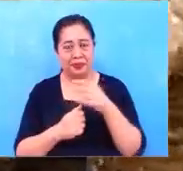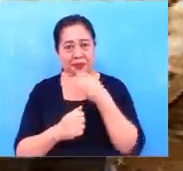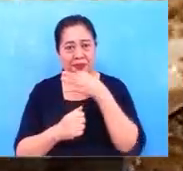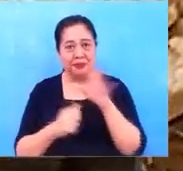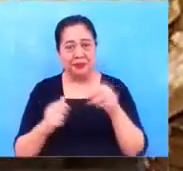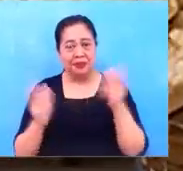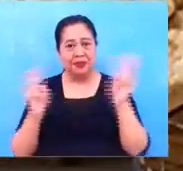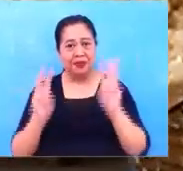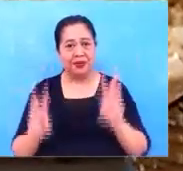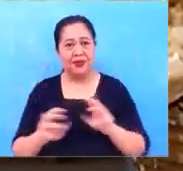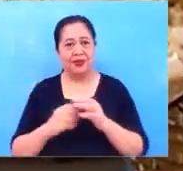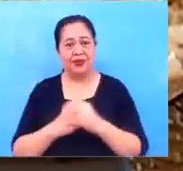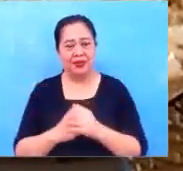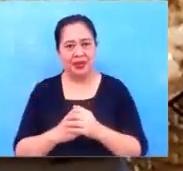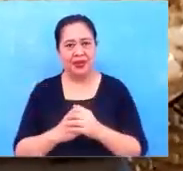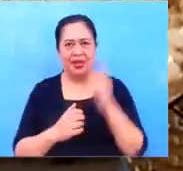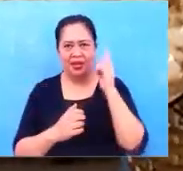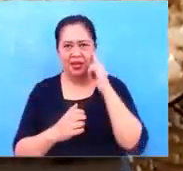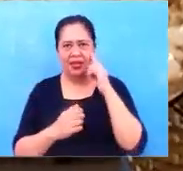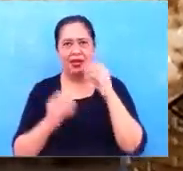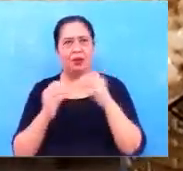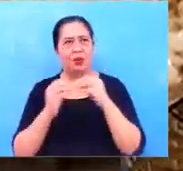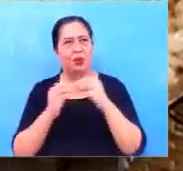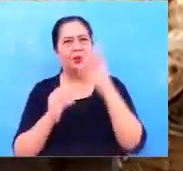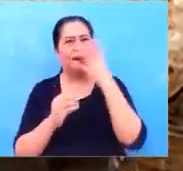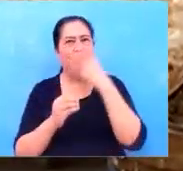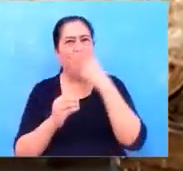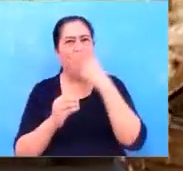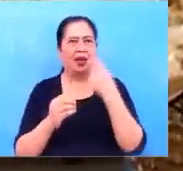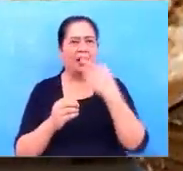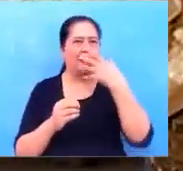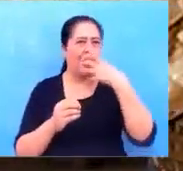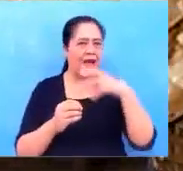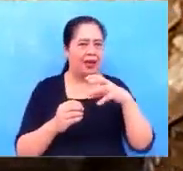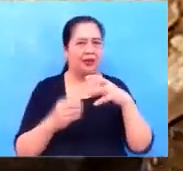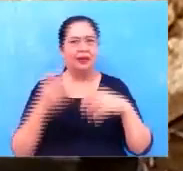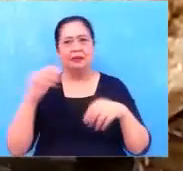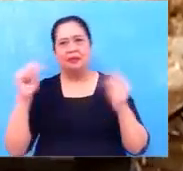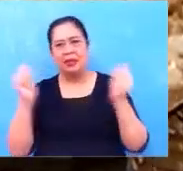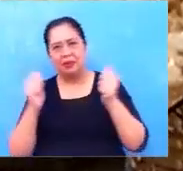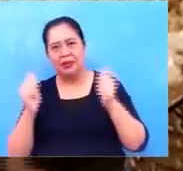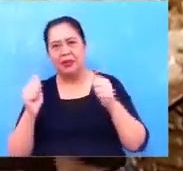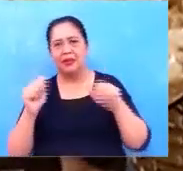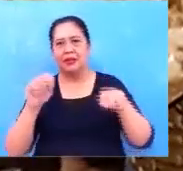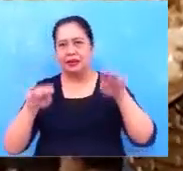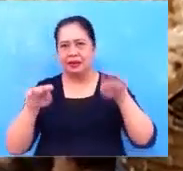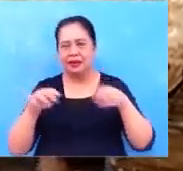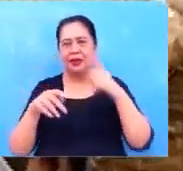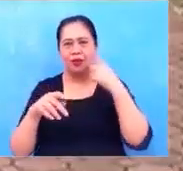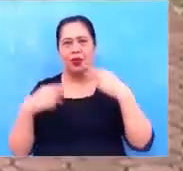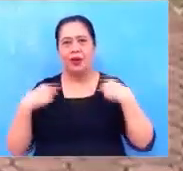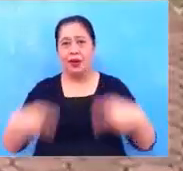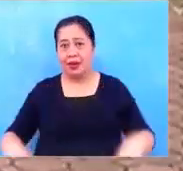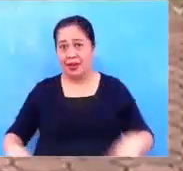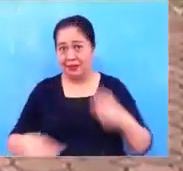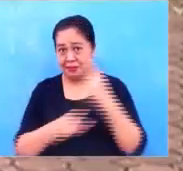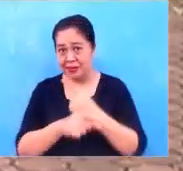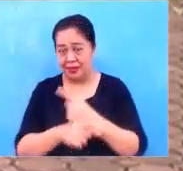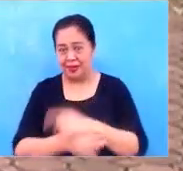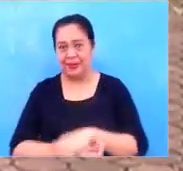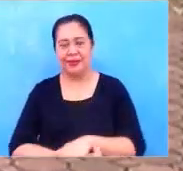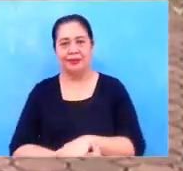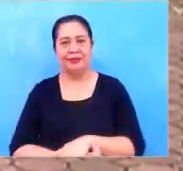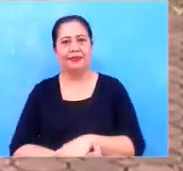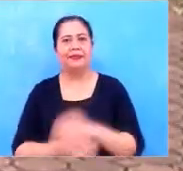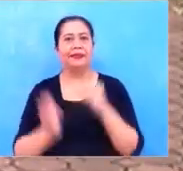Hindi ah, mas maganda pa rin yung may lamig, may init, siyempre, para na rin sa ating health, di ba? Naitala